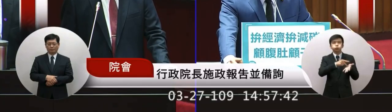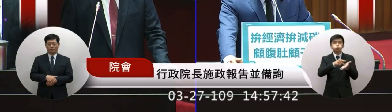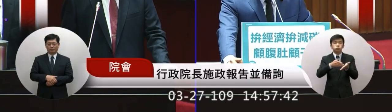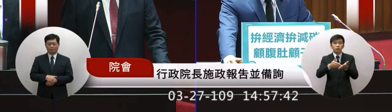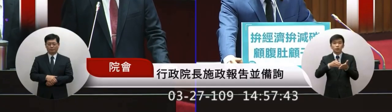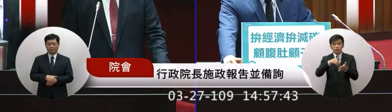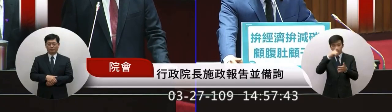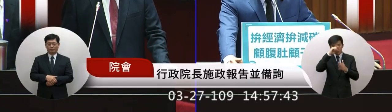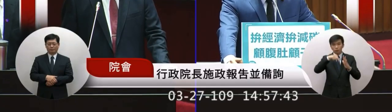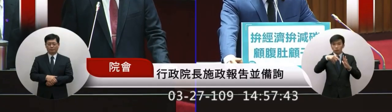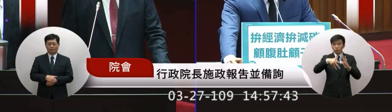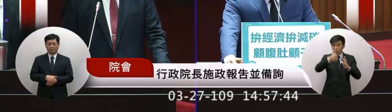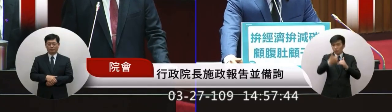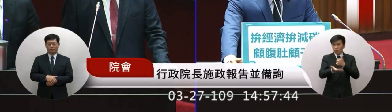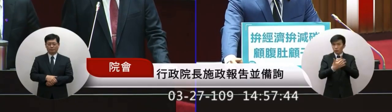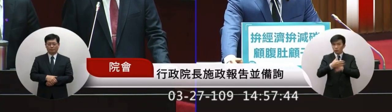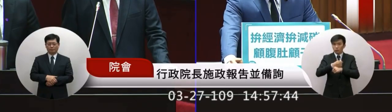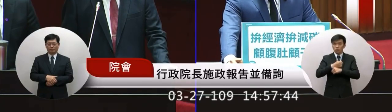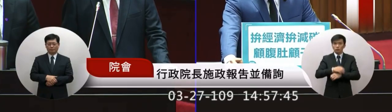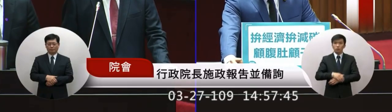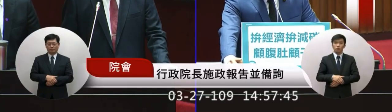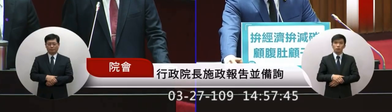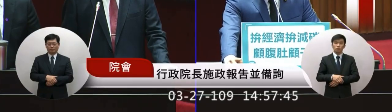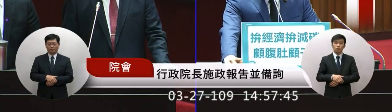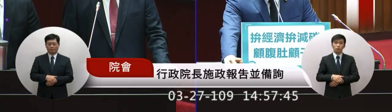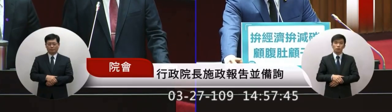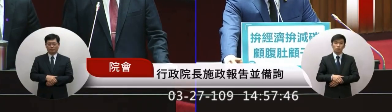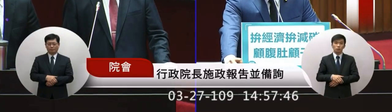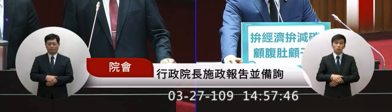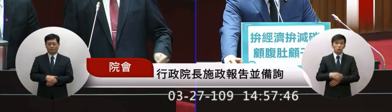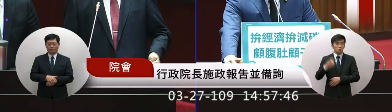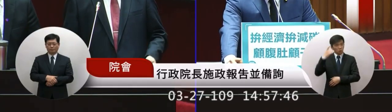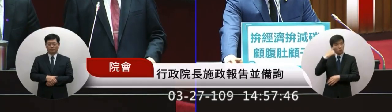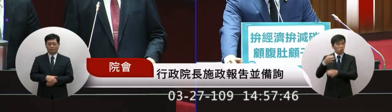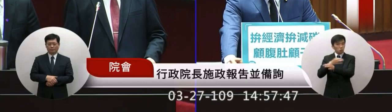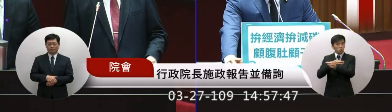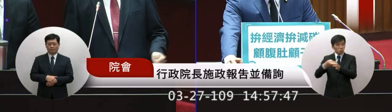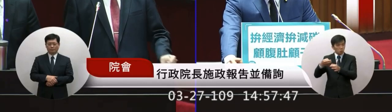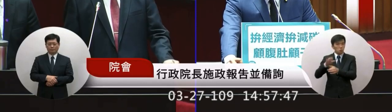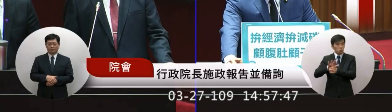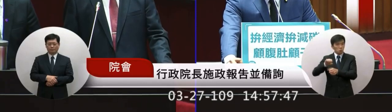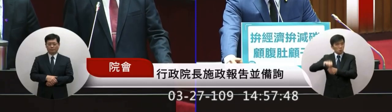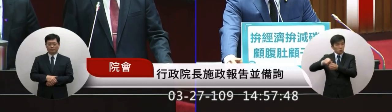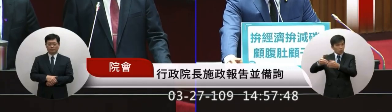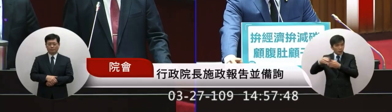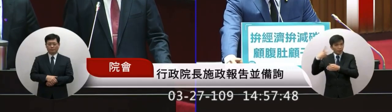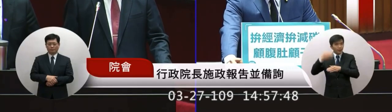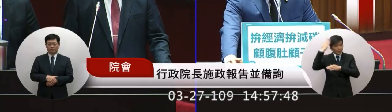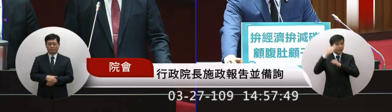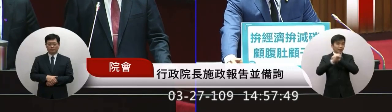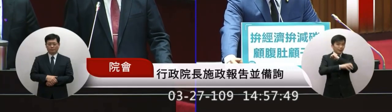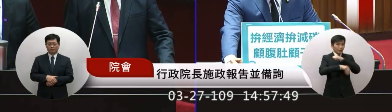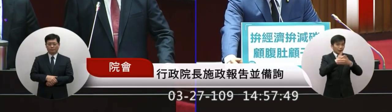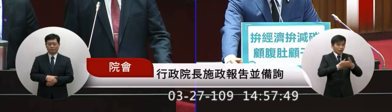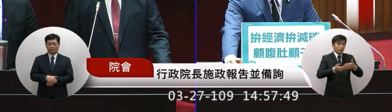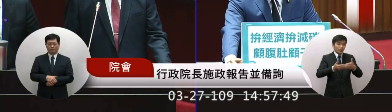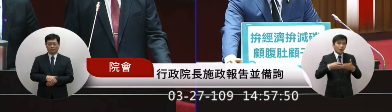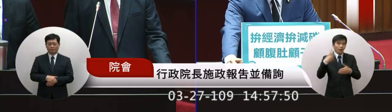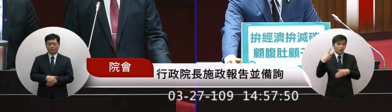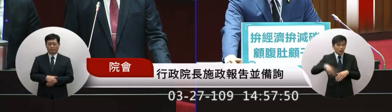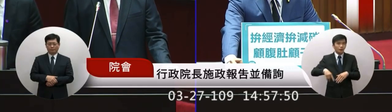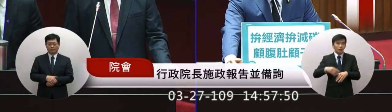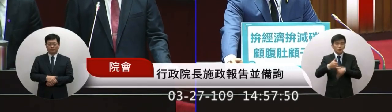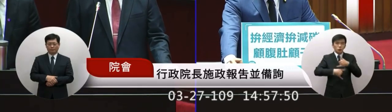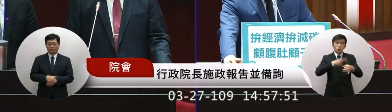吼要帮我们注意一下。那你也支持这个拼经济也要拼减碳啊？拼经济，够巴斗嘛，还够家孙这句话